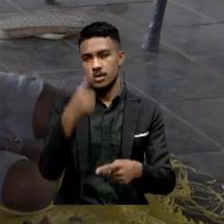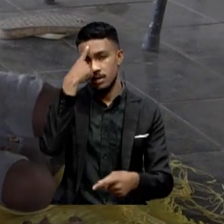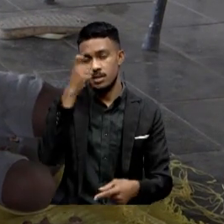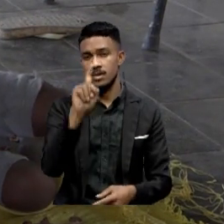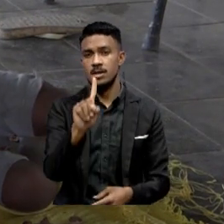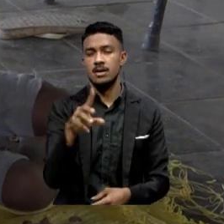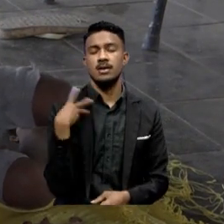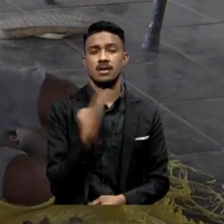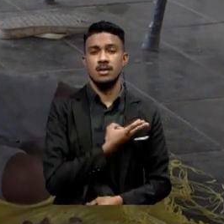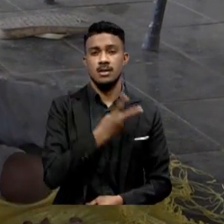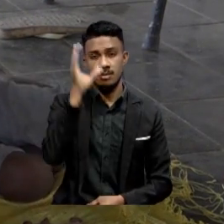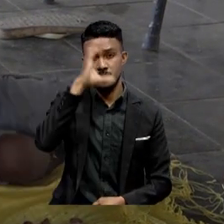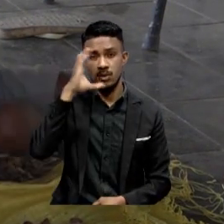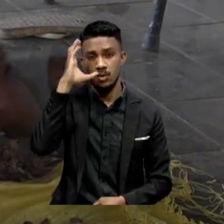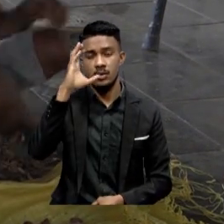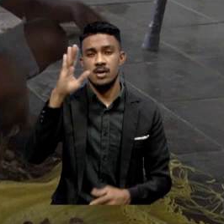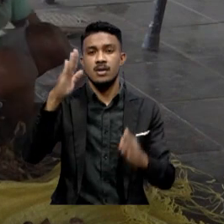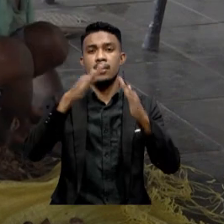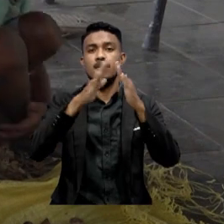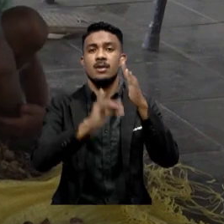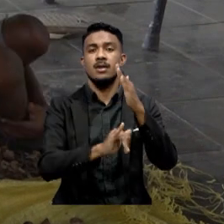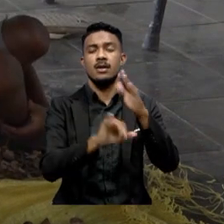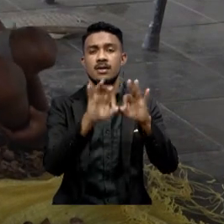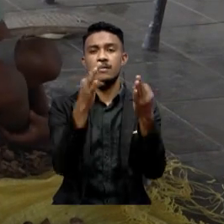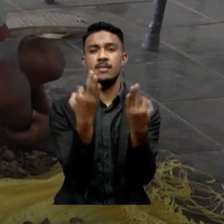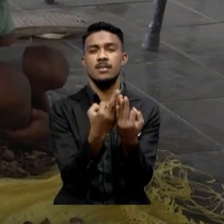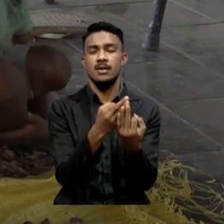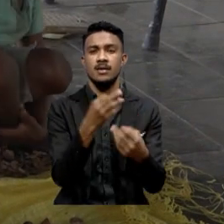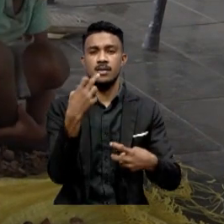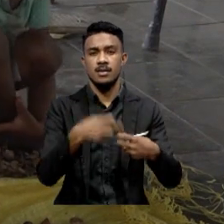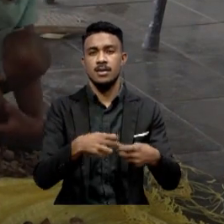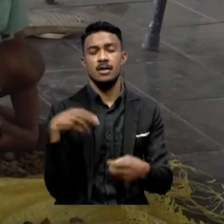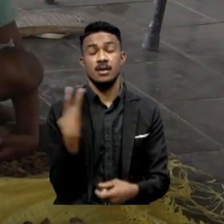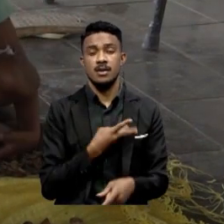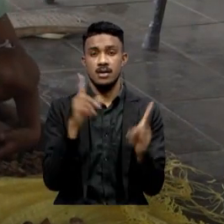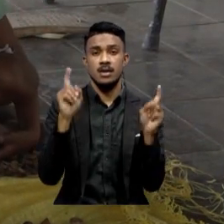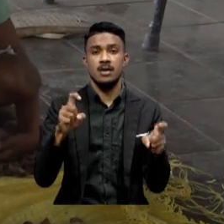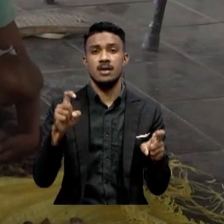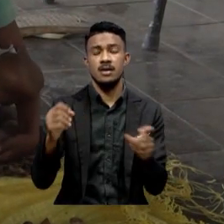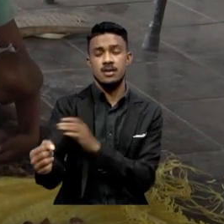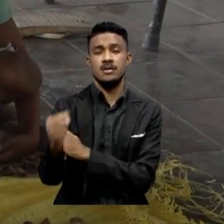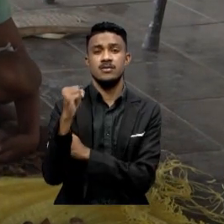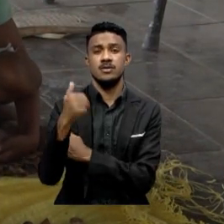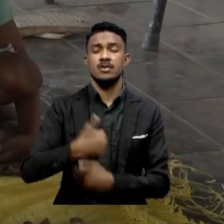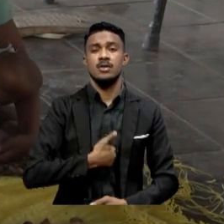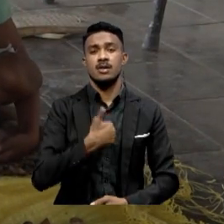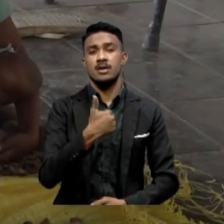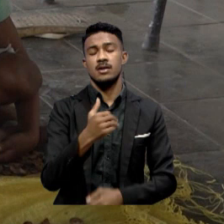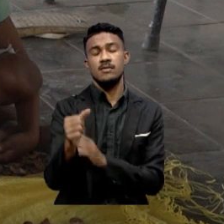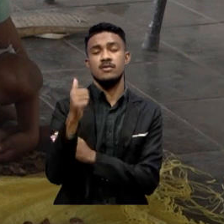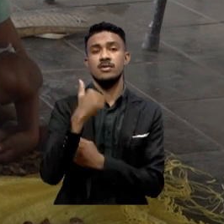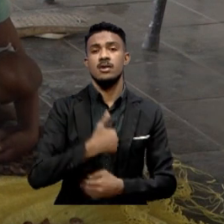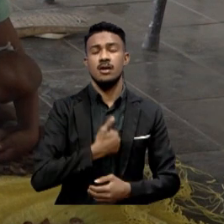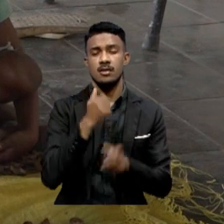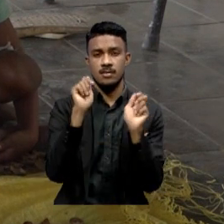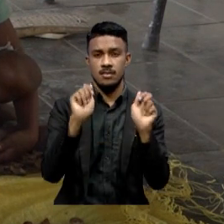buka be umalara na ras kehela. Ne ita tingki halo ita kas ande ta ode har forsa ande far ita ho di